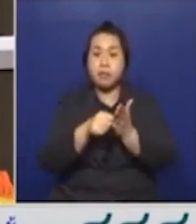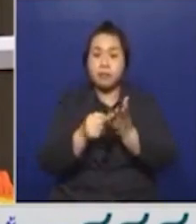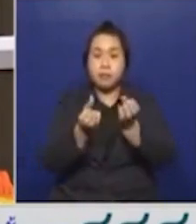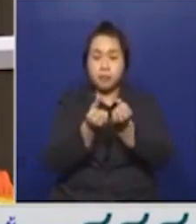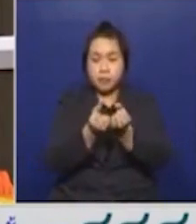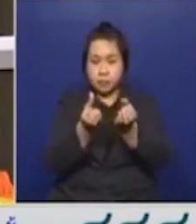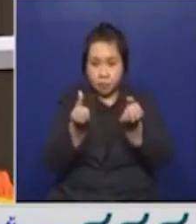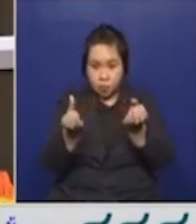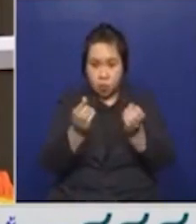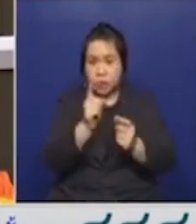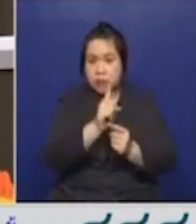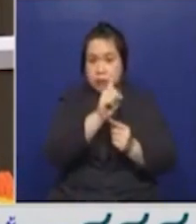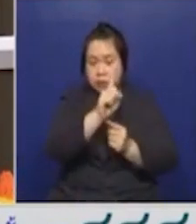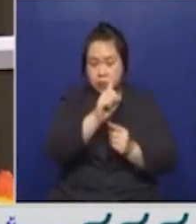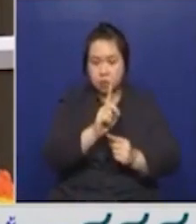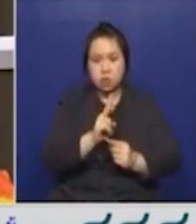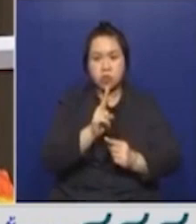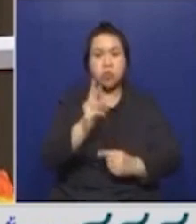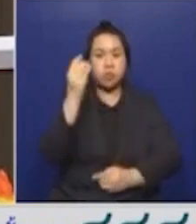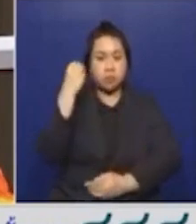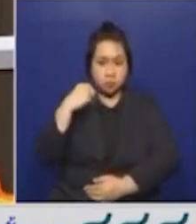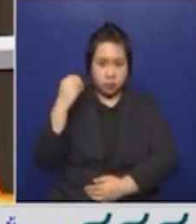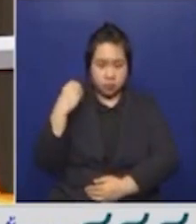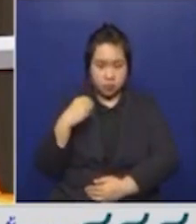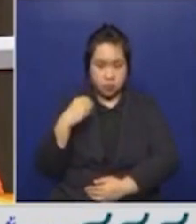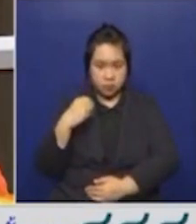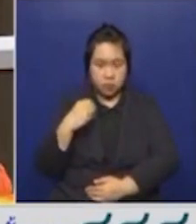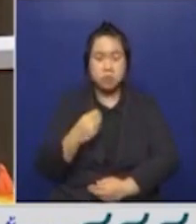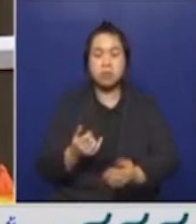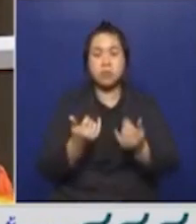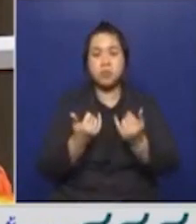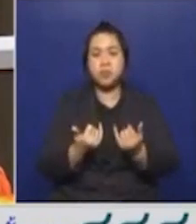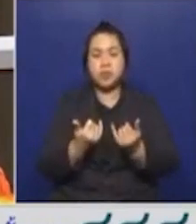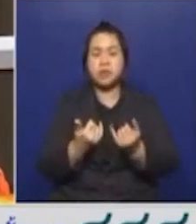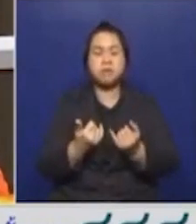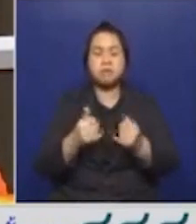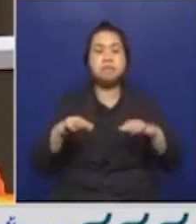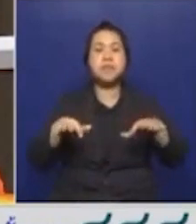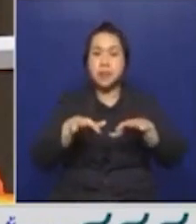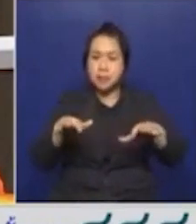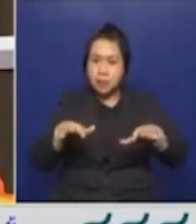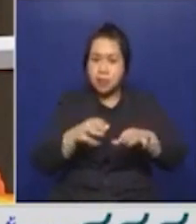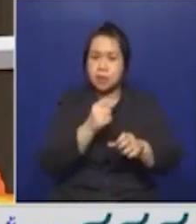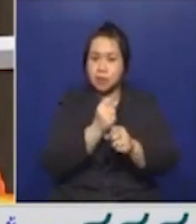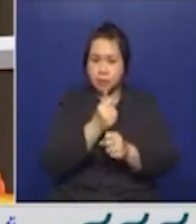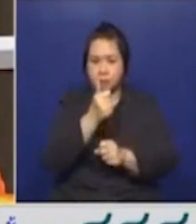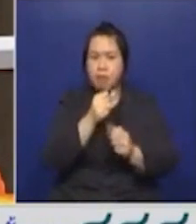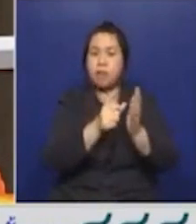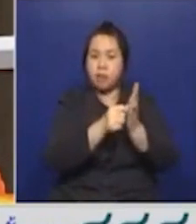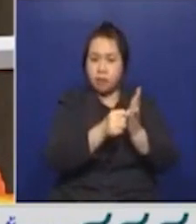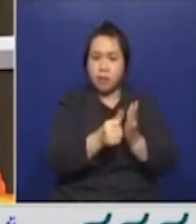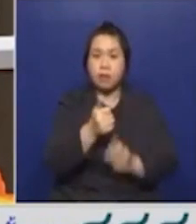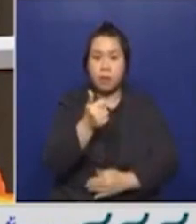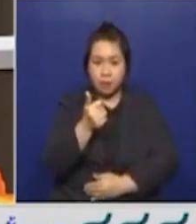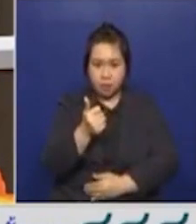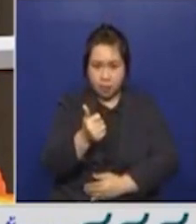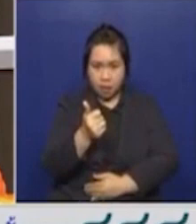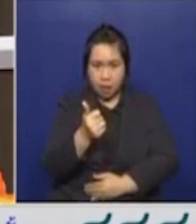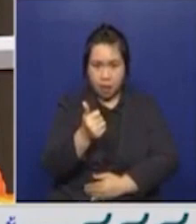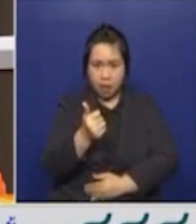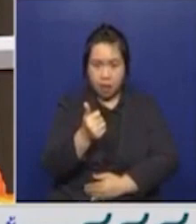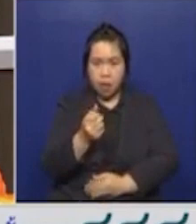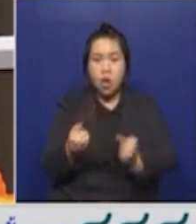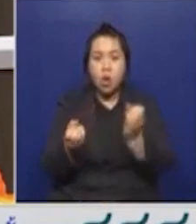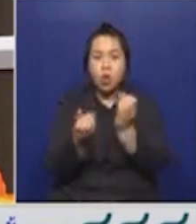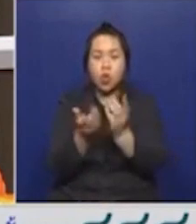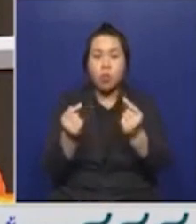หมด 1และหมด 2อยู่หลายครั้งนะคะซึ่งมีเป็นเรื่องปกติและสามารถแก้ไขได้ตราบเท่าที่ไม่ส่งผล